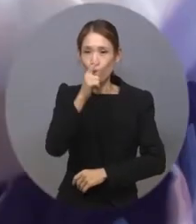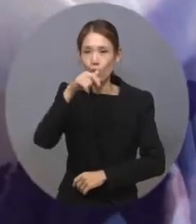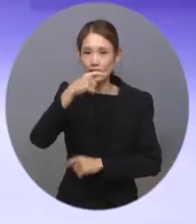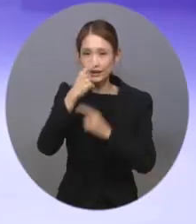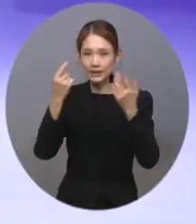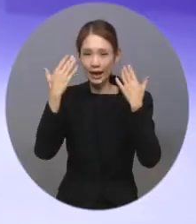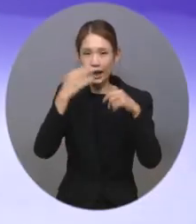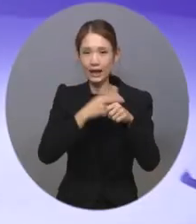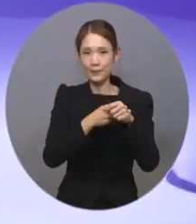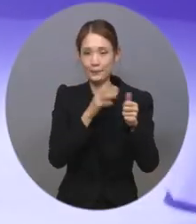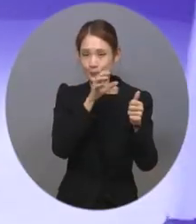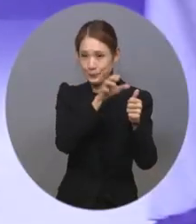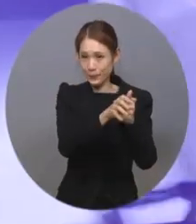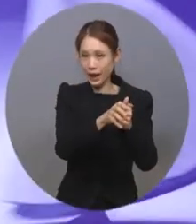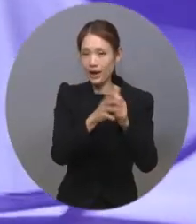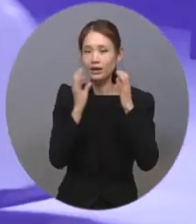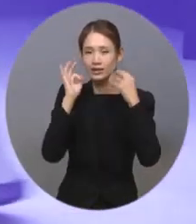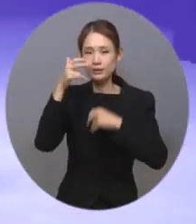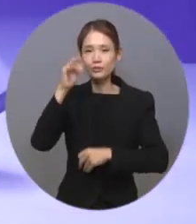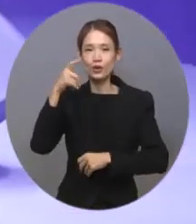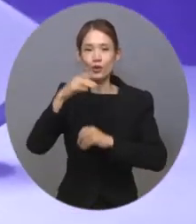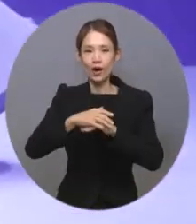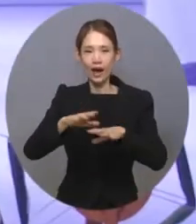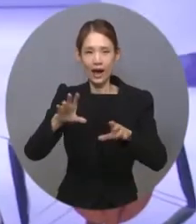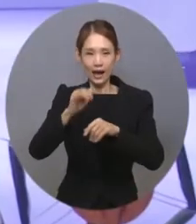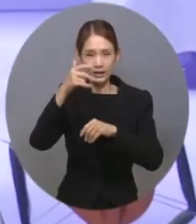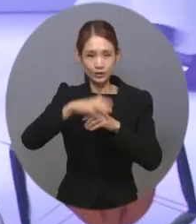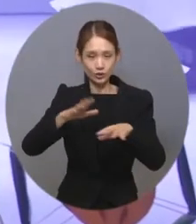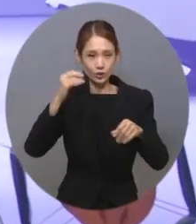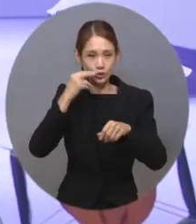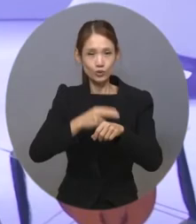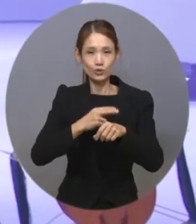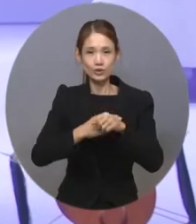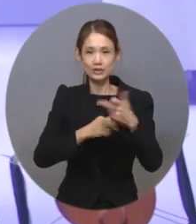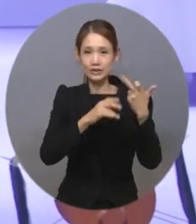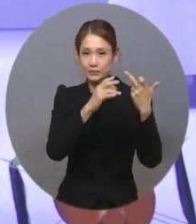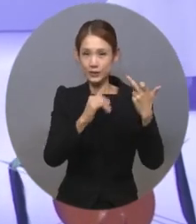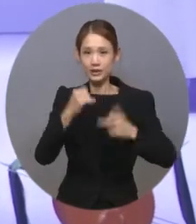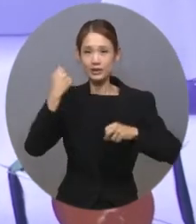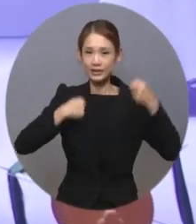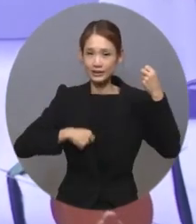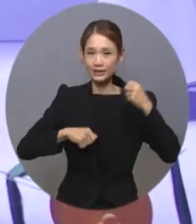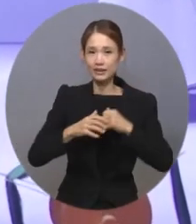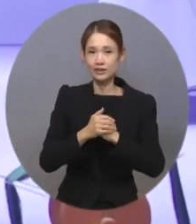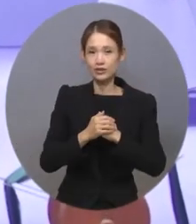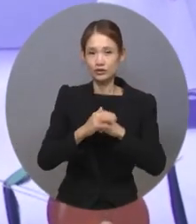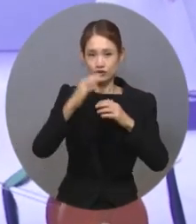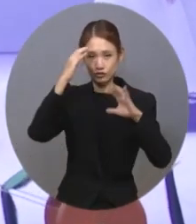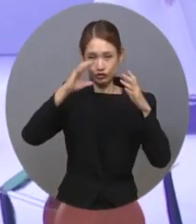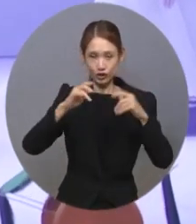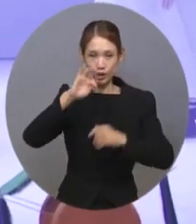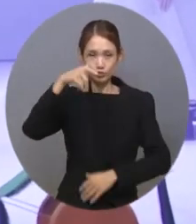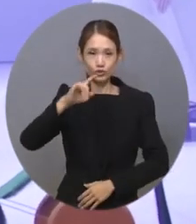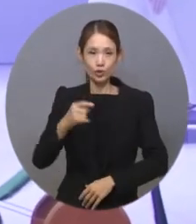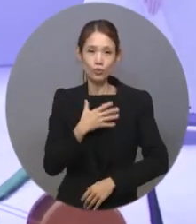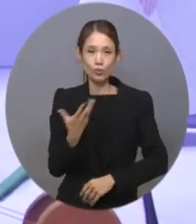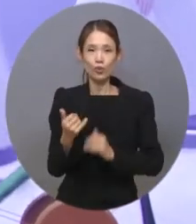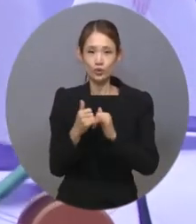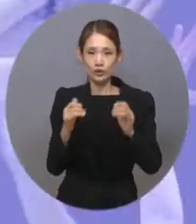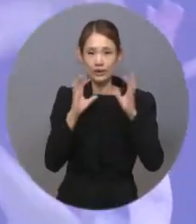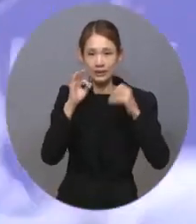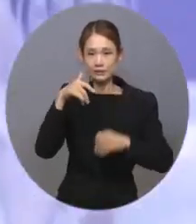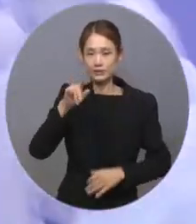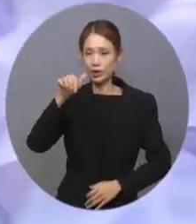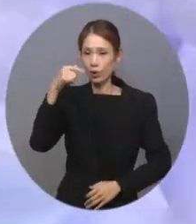있으며 김용걸 한예총 교수가 이끄는 12인의 김용걸 댄스 셔터들은 국가무형문화재 보유자인